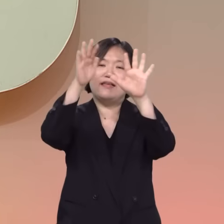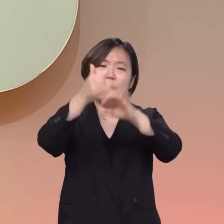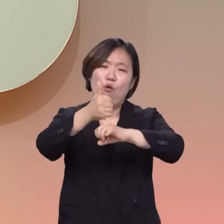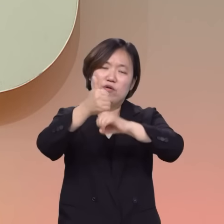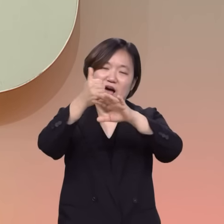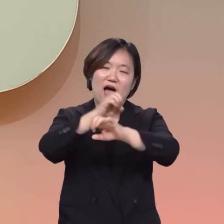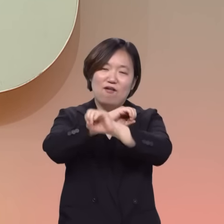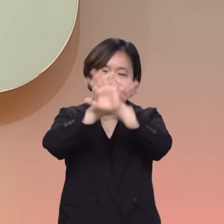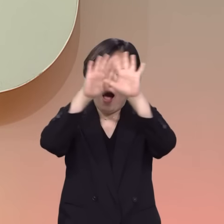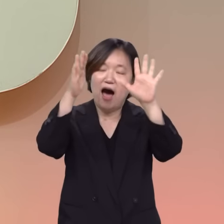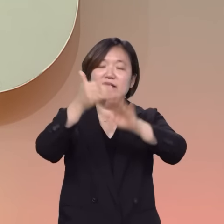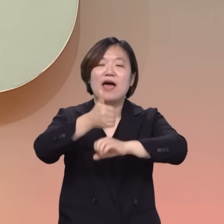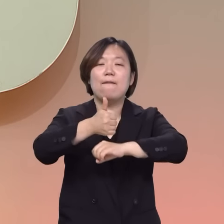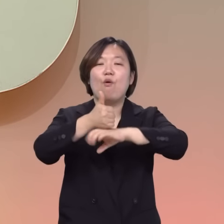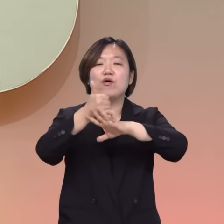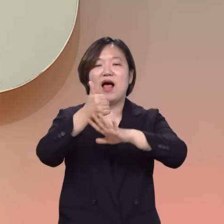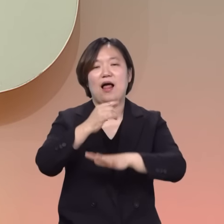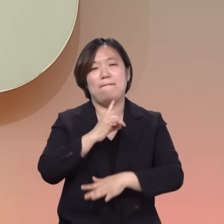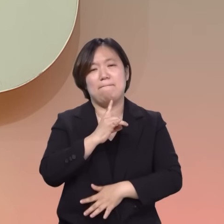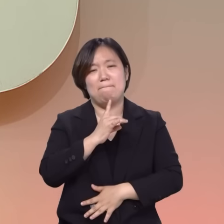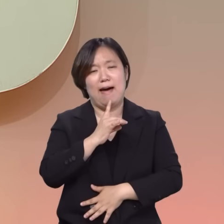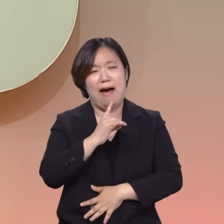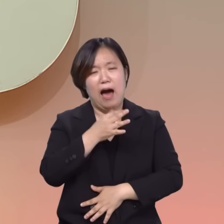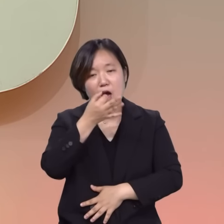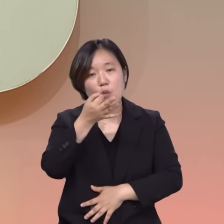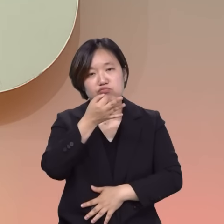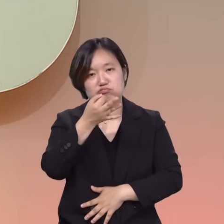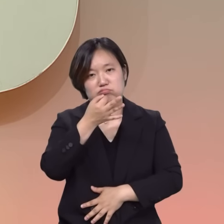관세 관세보살